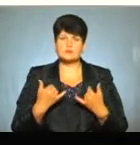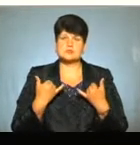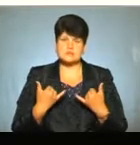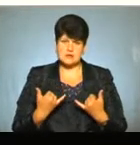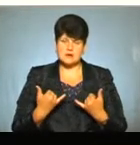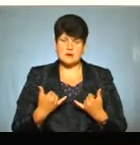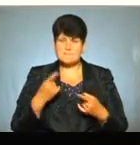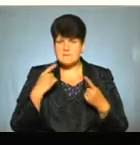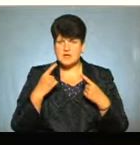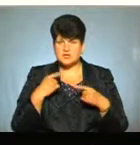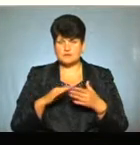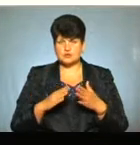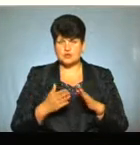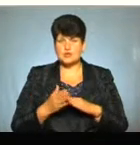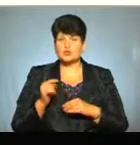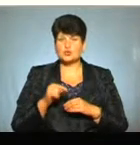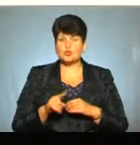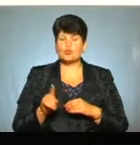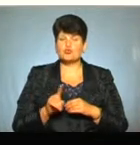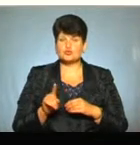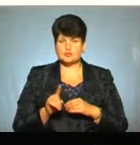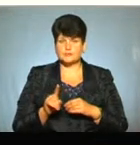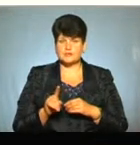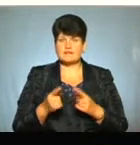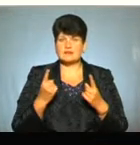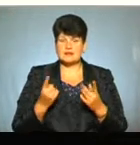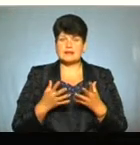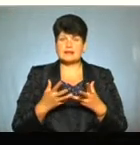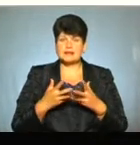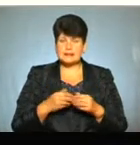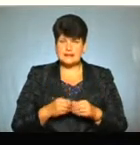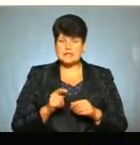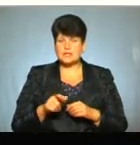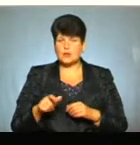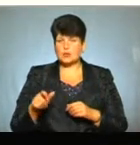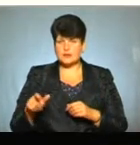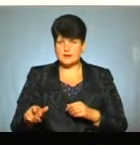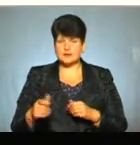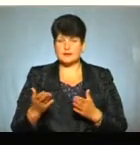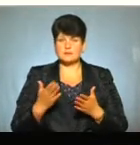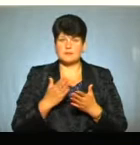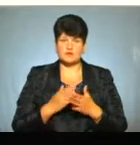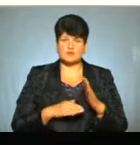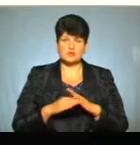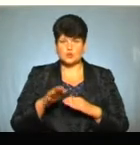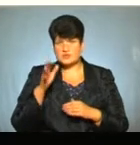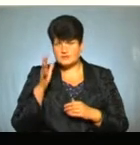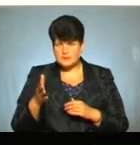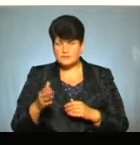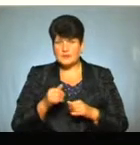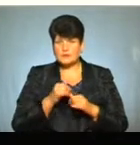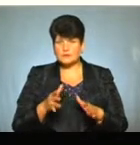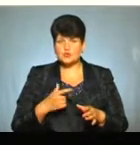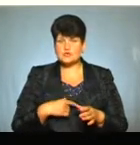зараз насправді плачевну ситуацію того, що велика кількість людей, які саме мають вищу освіту,